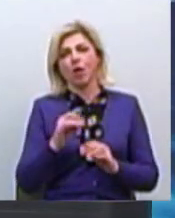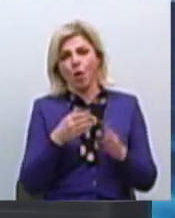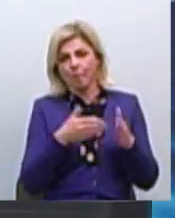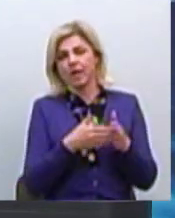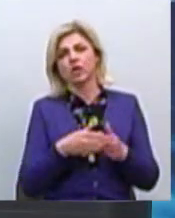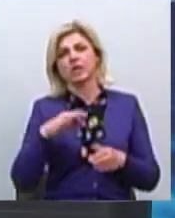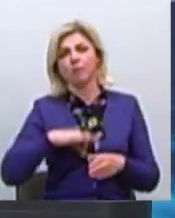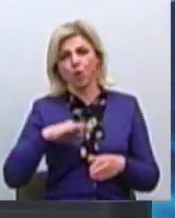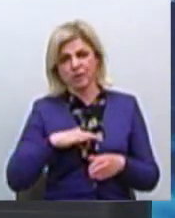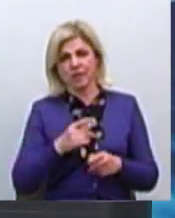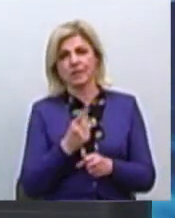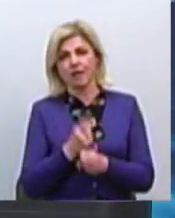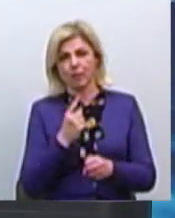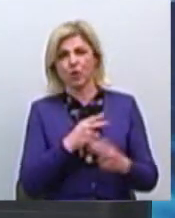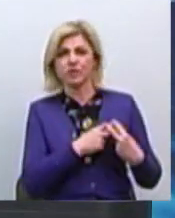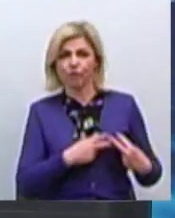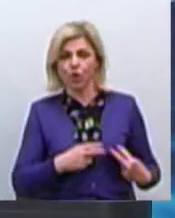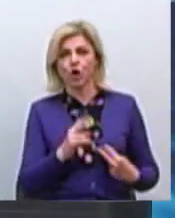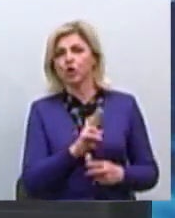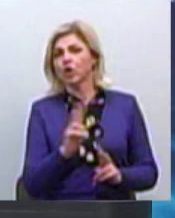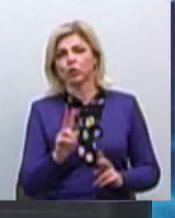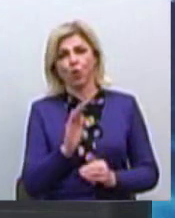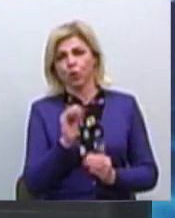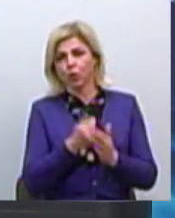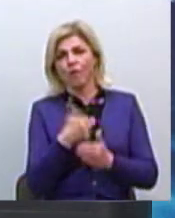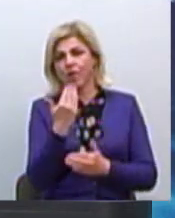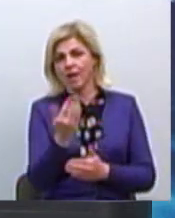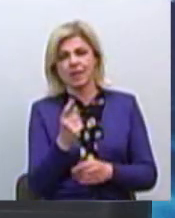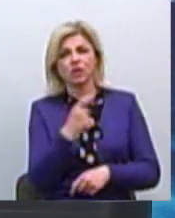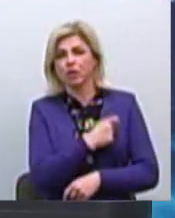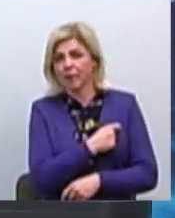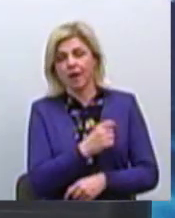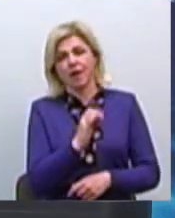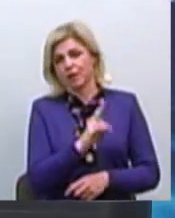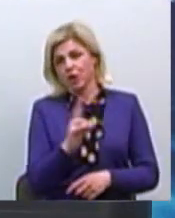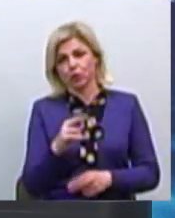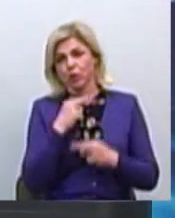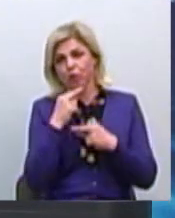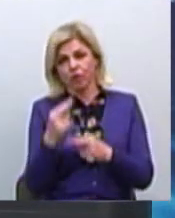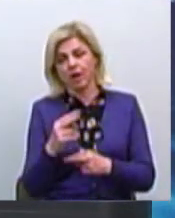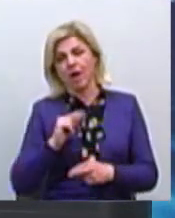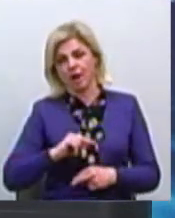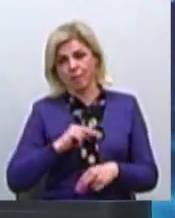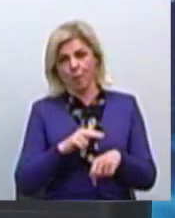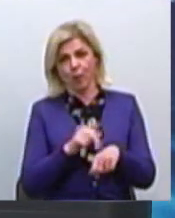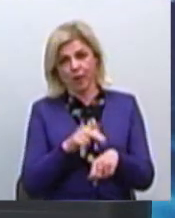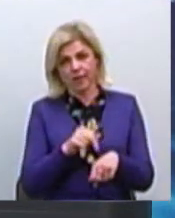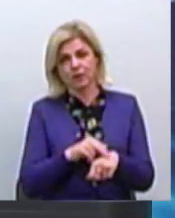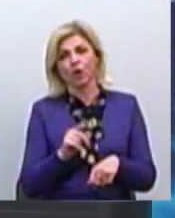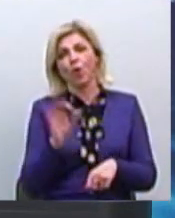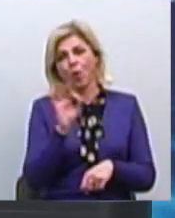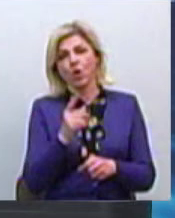забороненої символіки, щоб до вас ніхто не чіплявся і до вас не звертали увагу працівники поліції